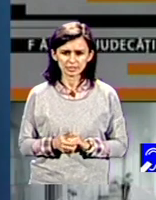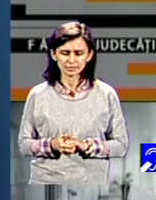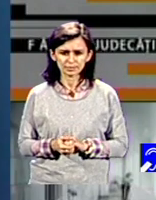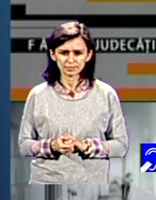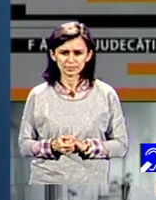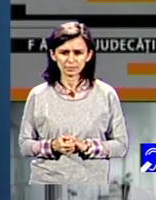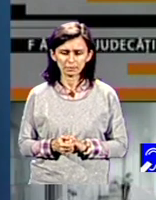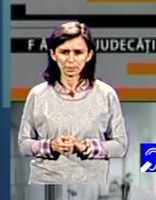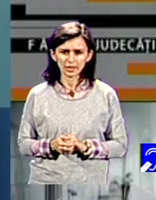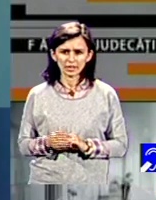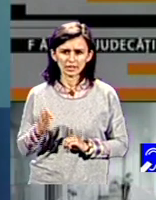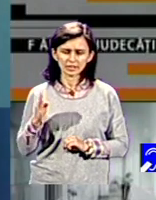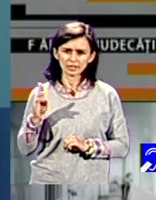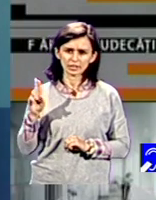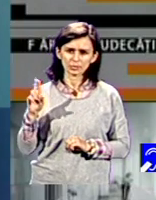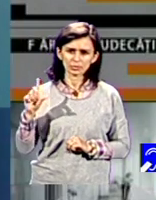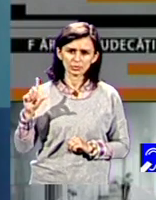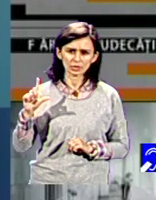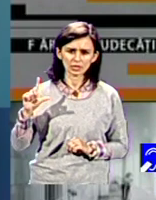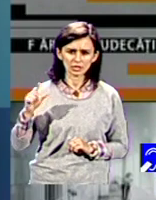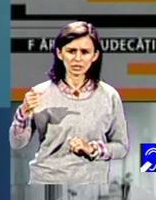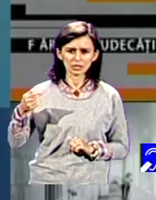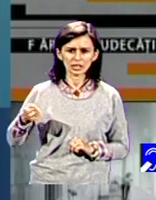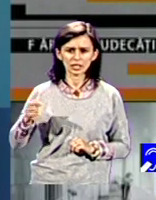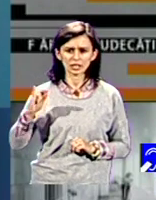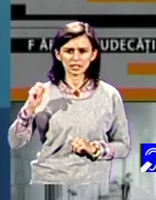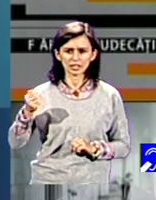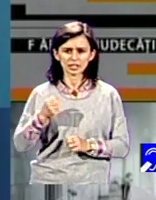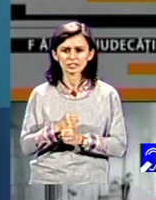chestia asta Bulgaria face treaba asta de vreo trei ani de zile